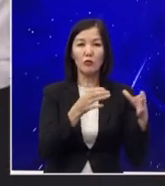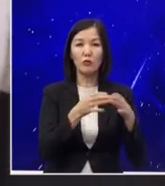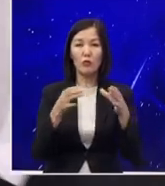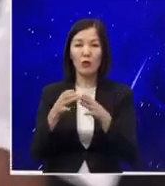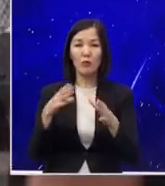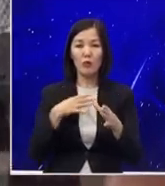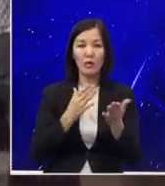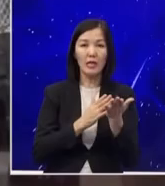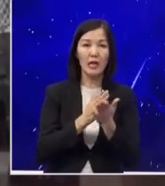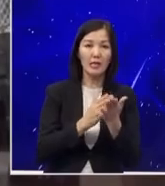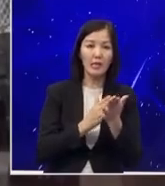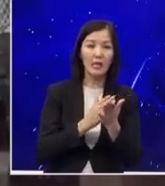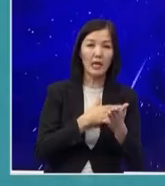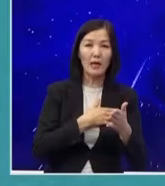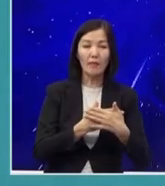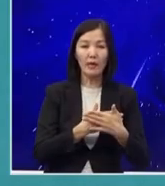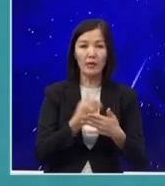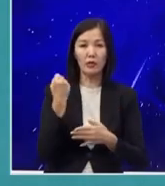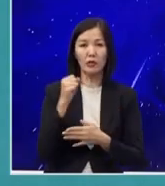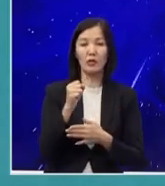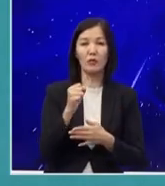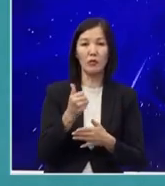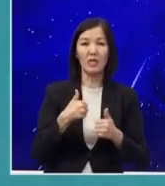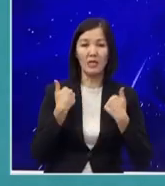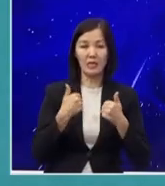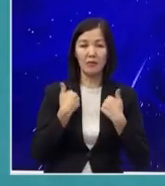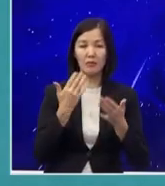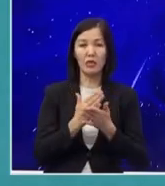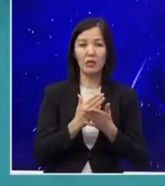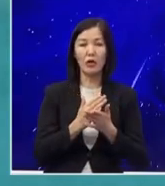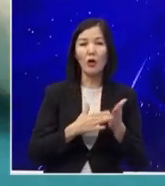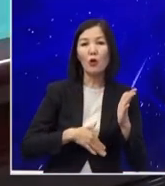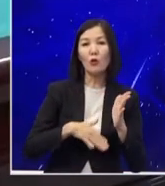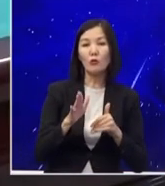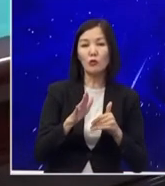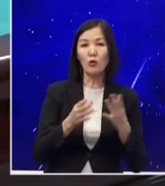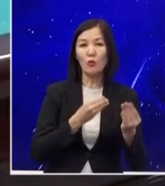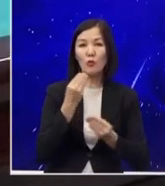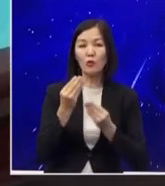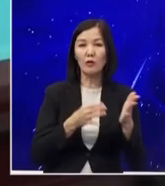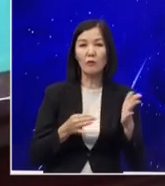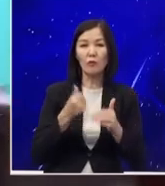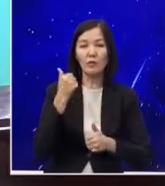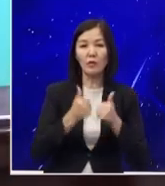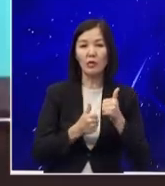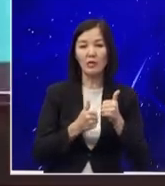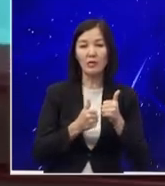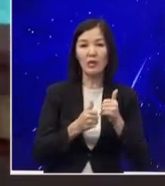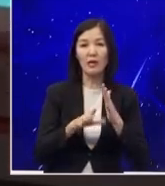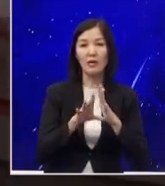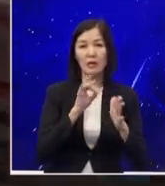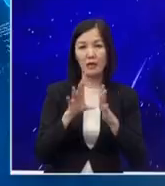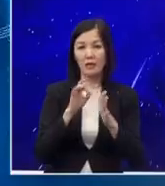бөлінген. Ардагерлер барын салып, жүлдегер атануға тырысып жатыр. Үздік өнермен көзге түскендер облыстық жарысқа жолдама алатын